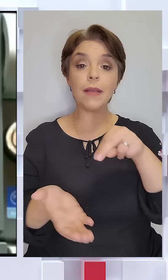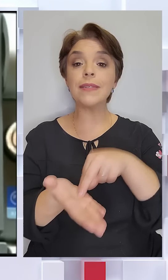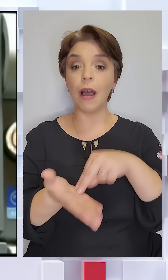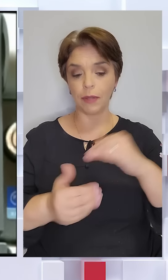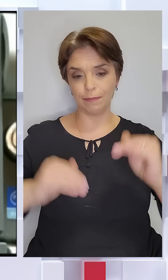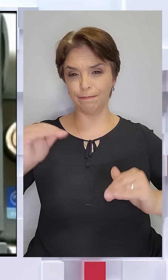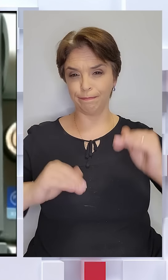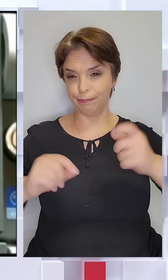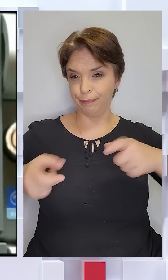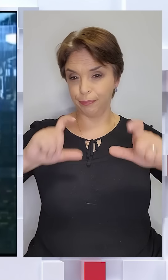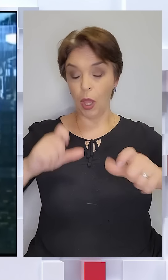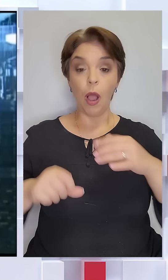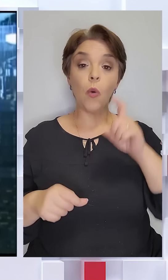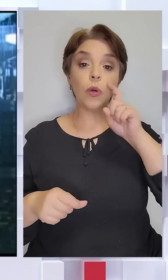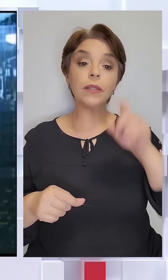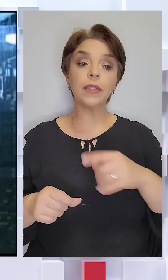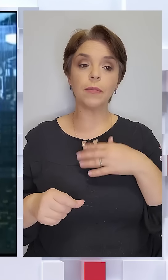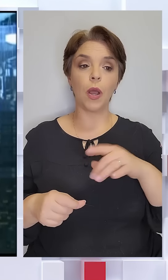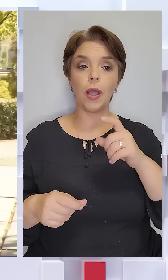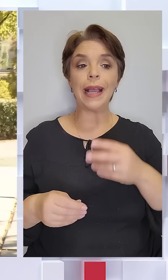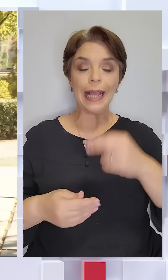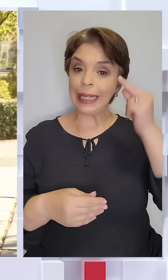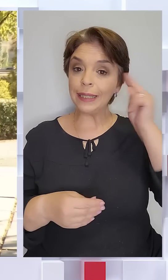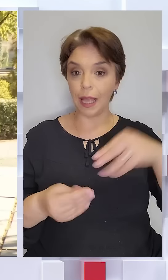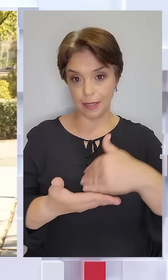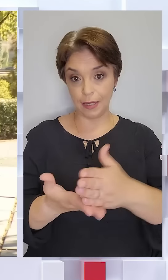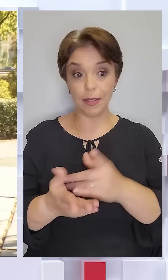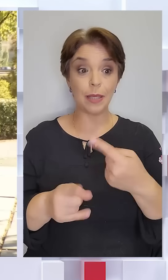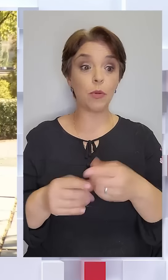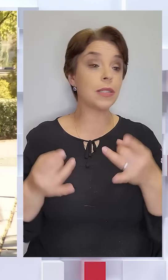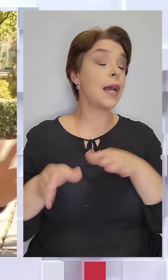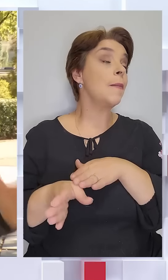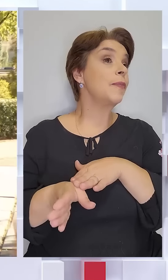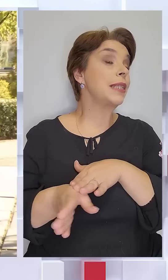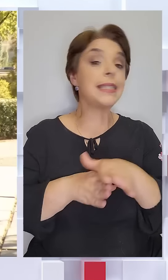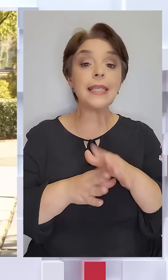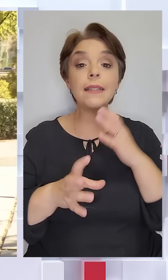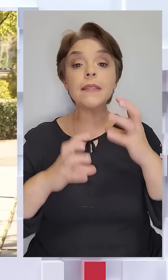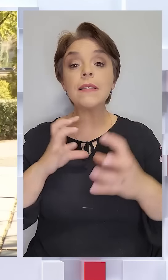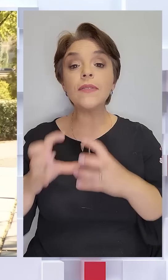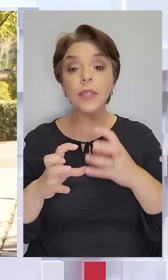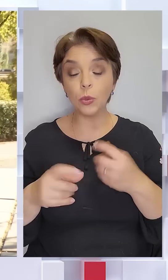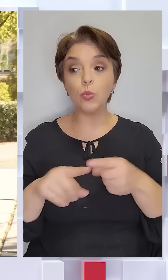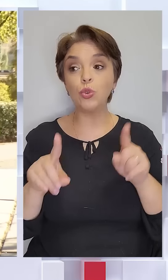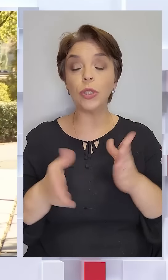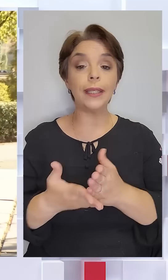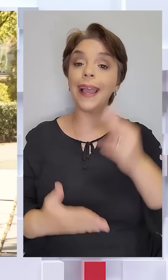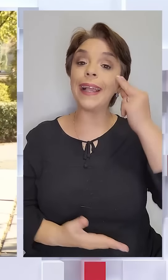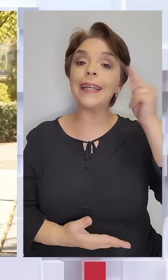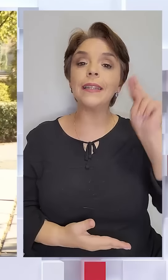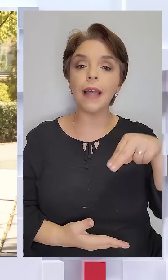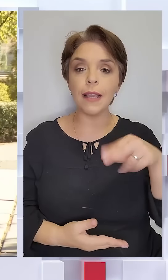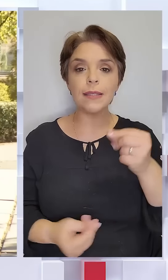В Україні, зокрема, популярний китайський сервіс. Це просто цілий світ. Тому що є